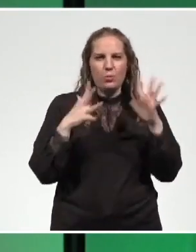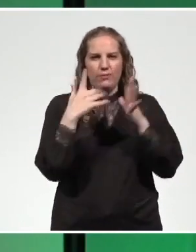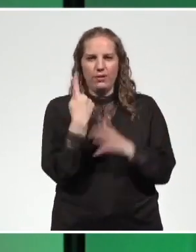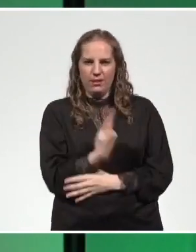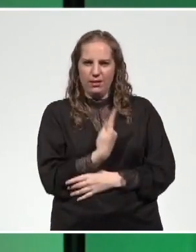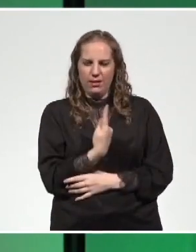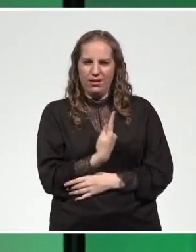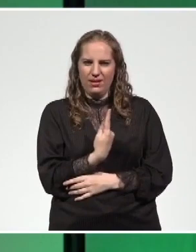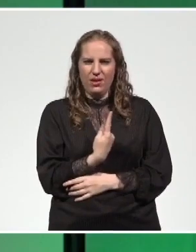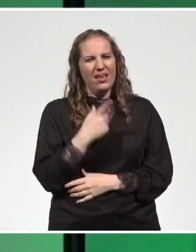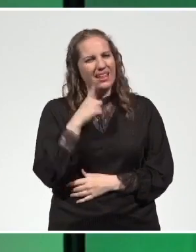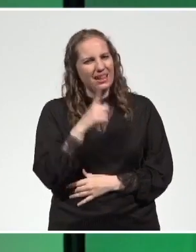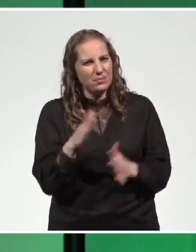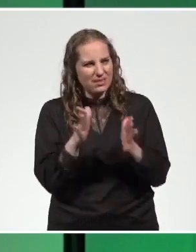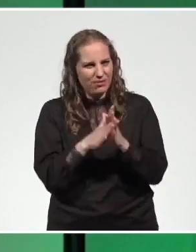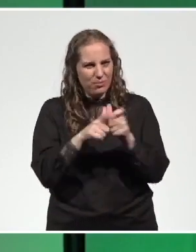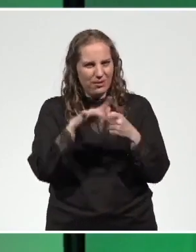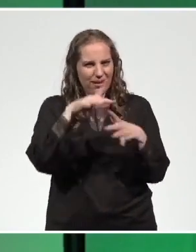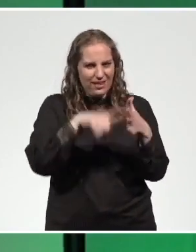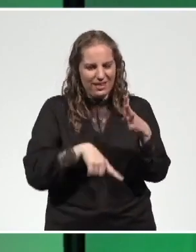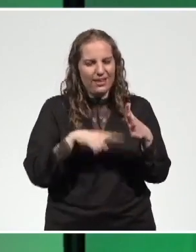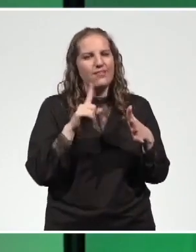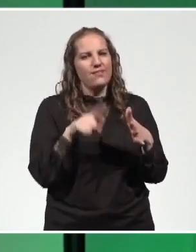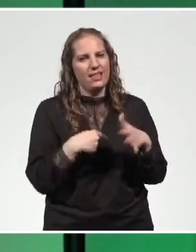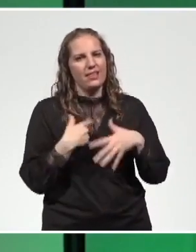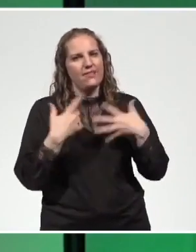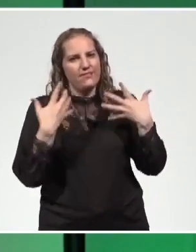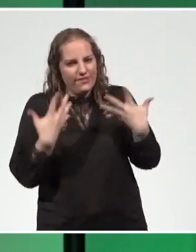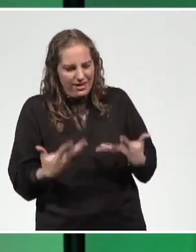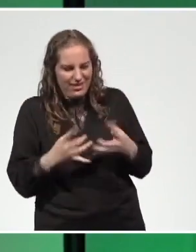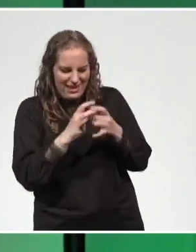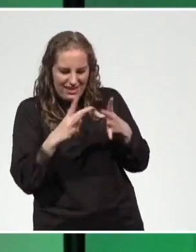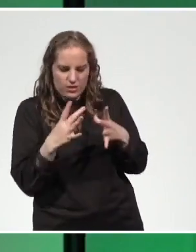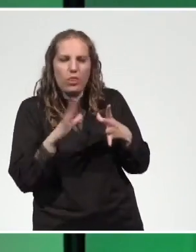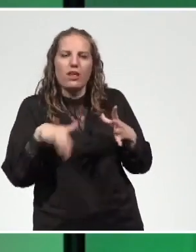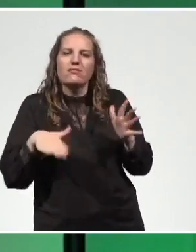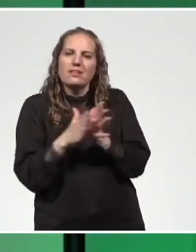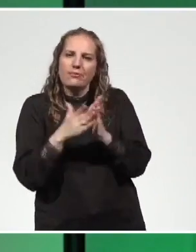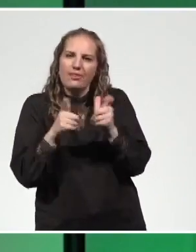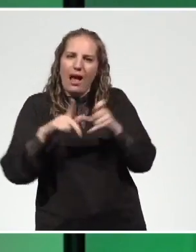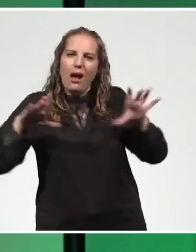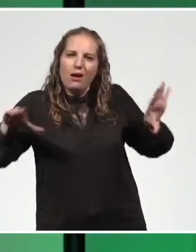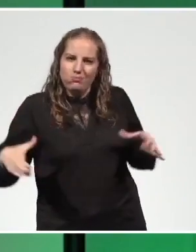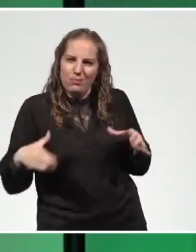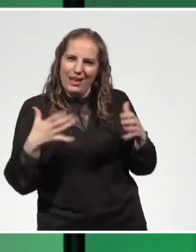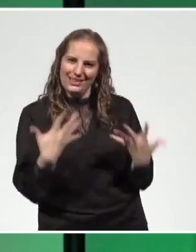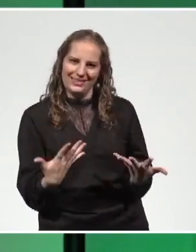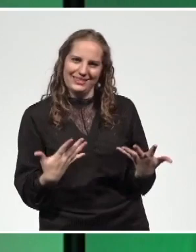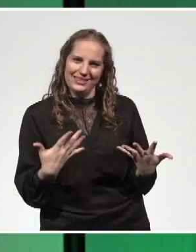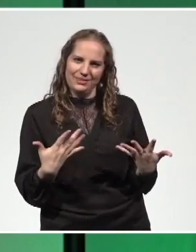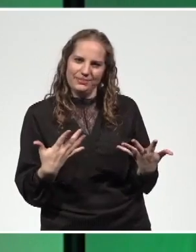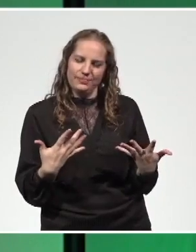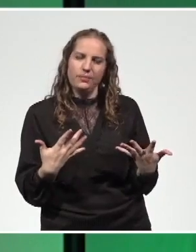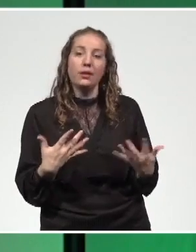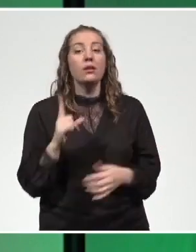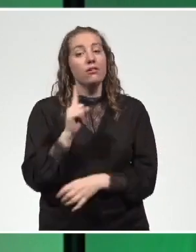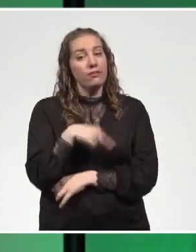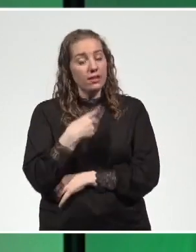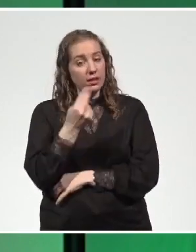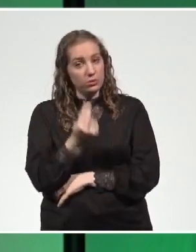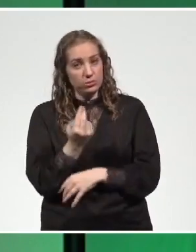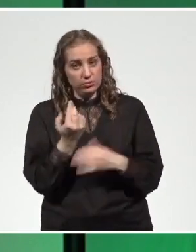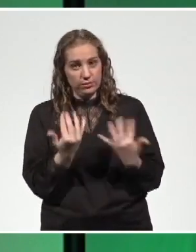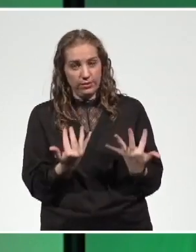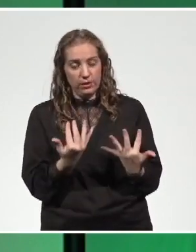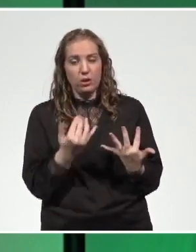í samfélaginu sem að við verðum að takast á við sem samfélag. Og þarna eru áherslur okkar að halda